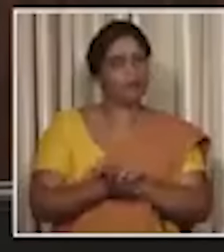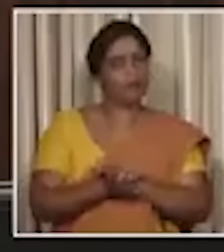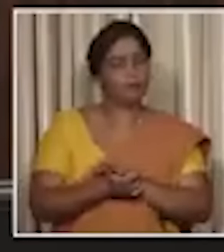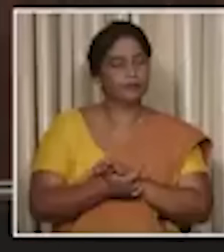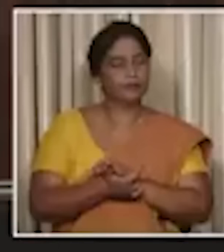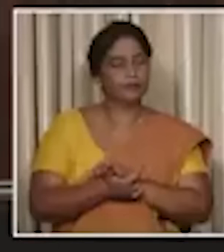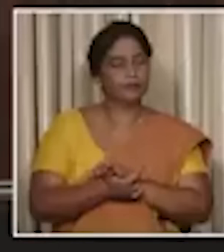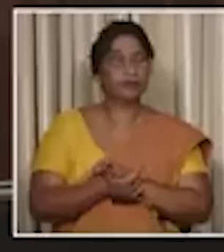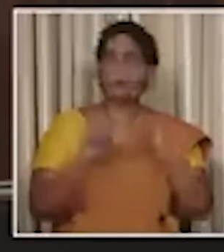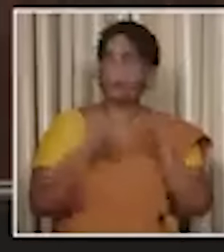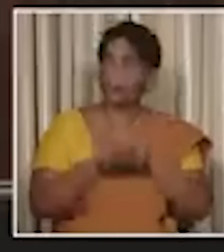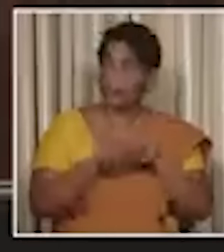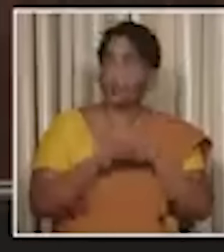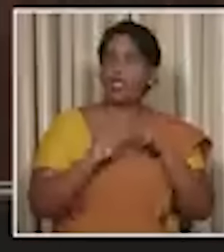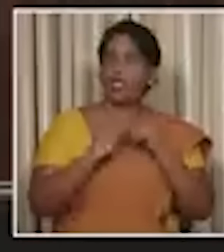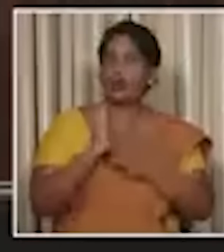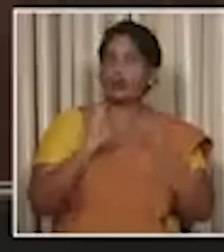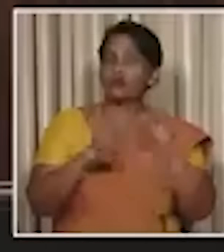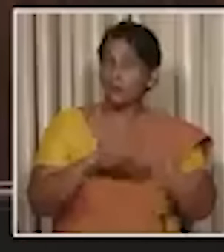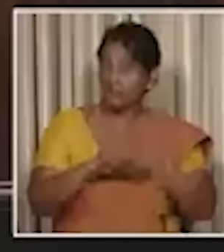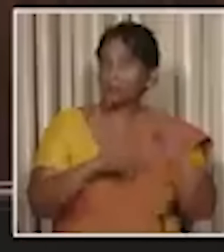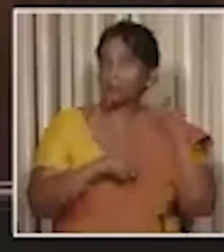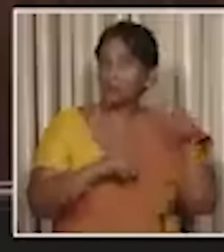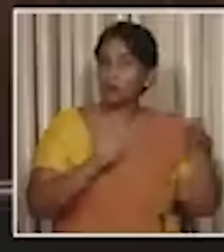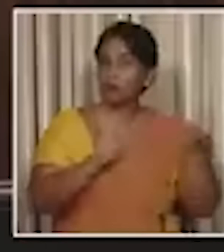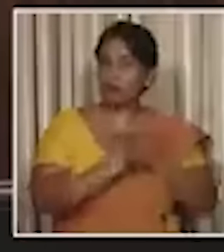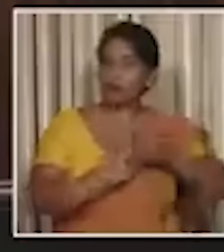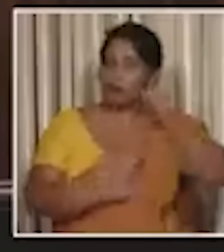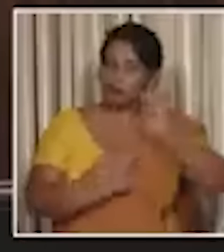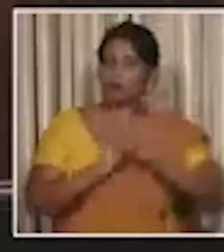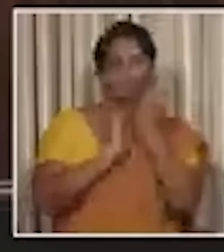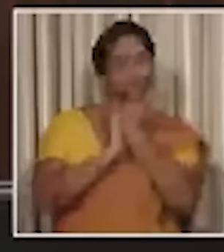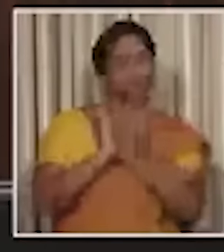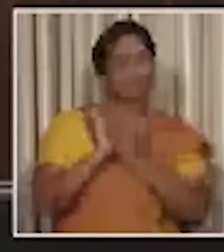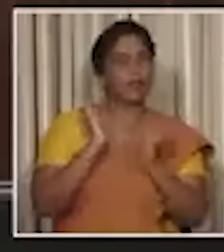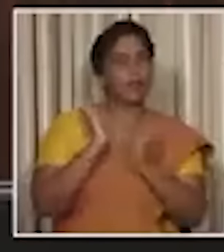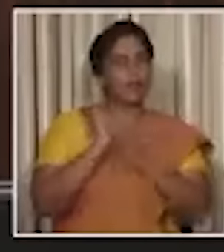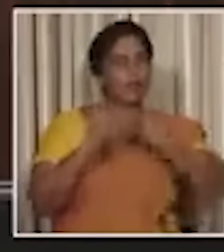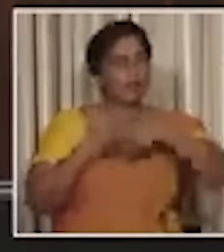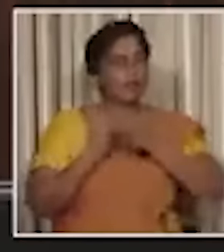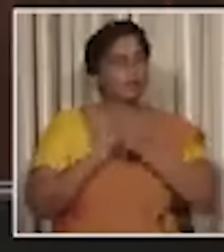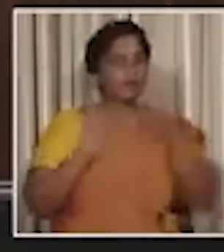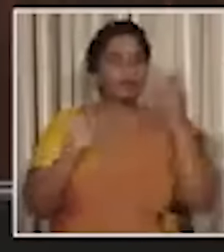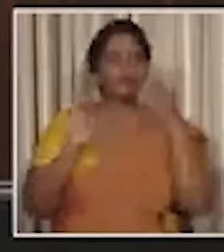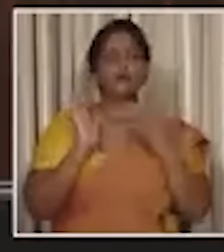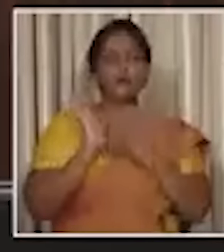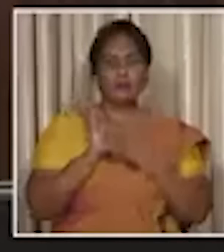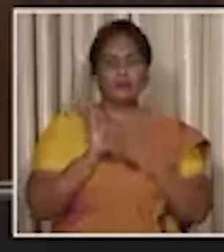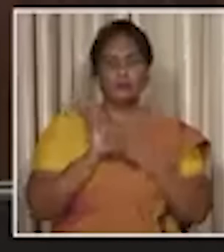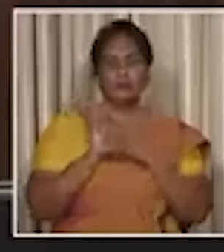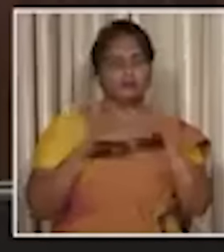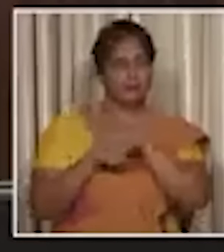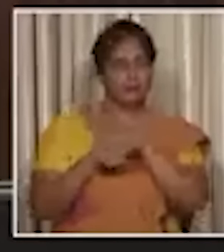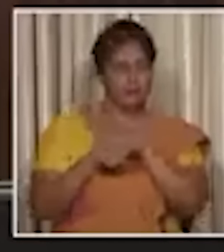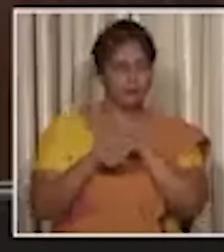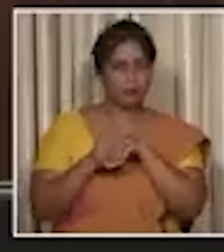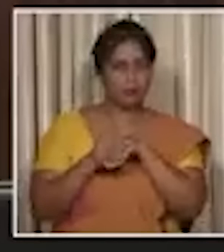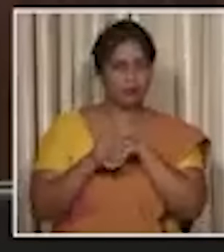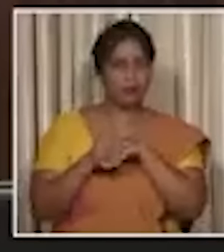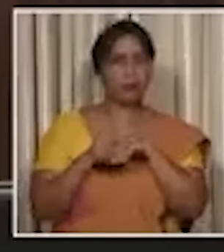ஆனால் சில துறைகள் இருக்கின்றன, அந்த சந்தையில் சுதந்திரமாக போட்டி இன்றி சந்தைக்கு ஒரு